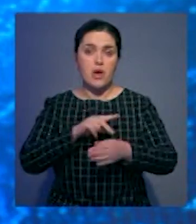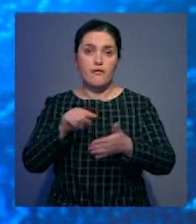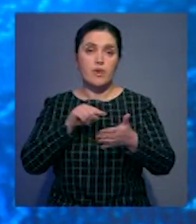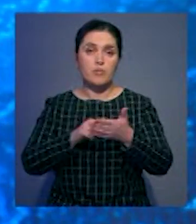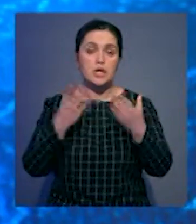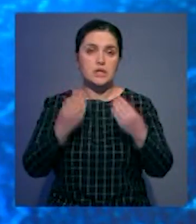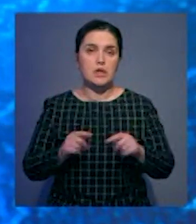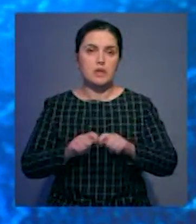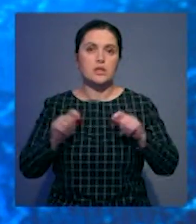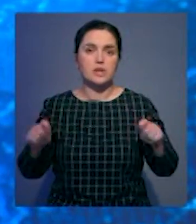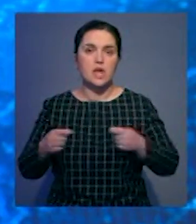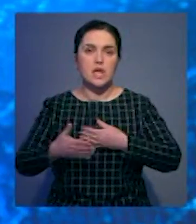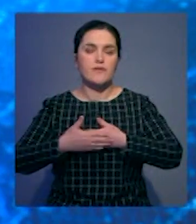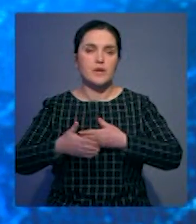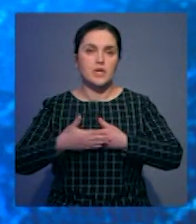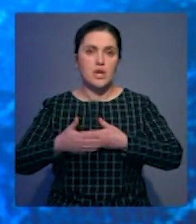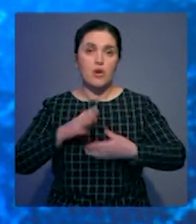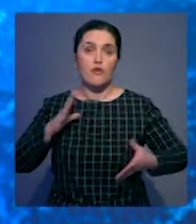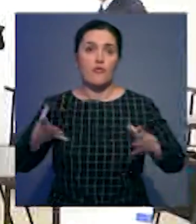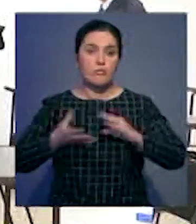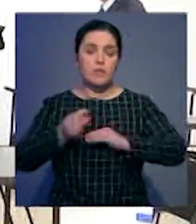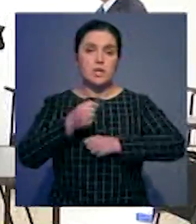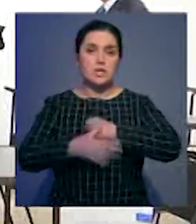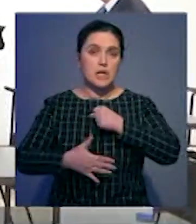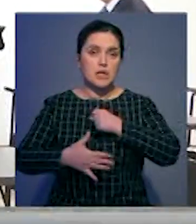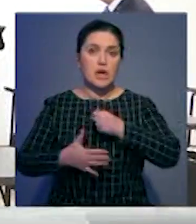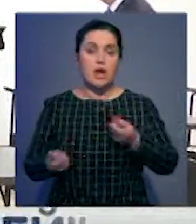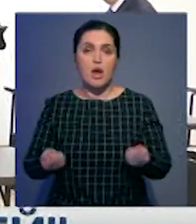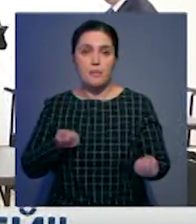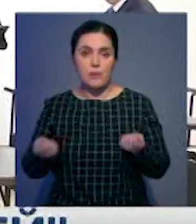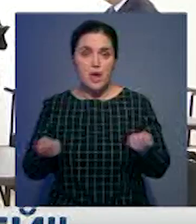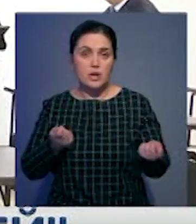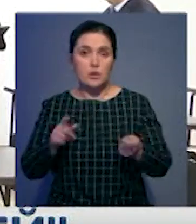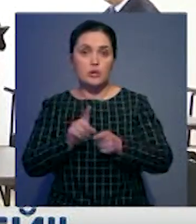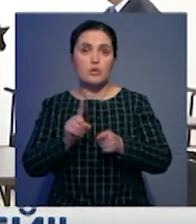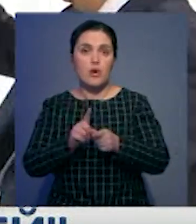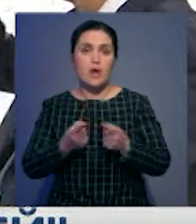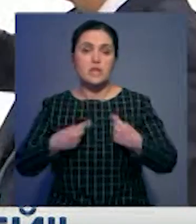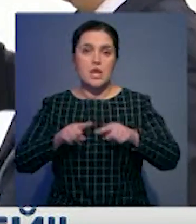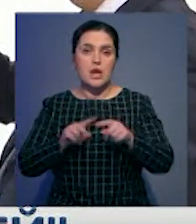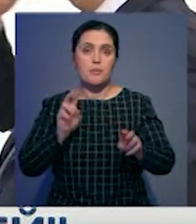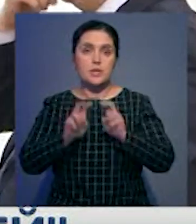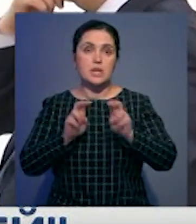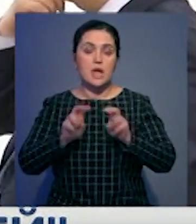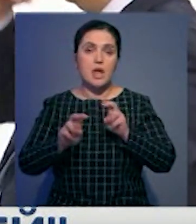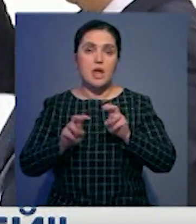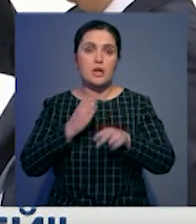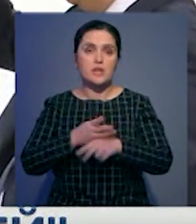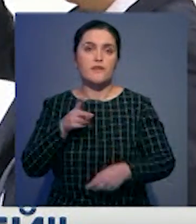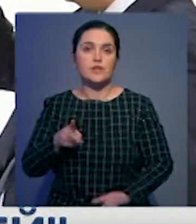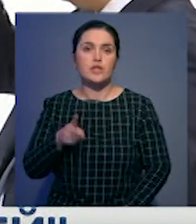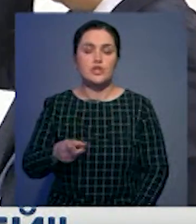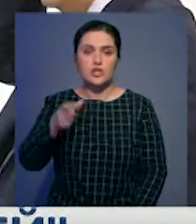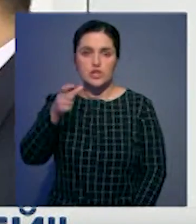провели день открытых дверей. В общей сложности центральный аппарат, а также территориальные подразделения агентства посетили без